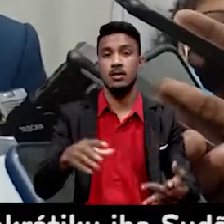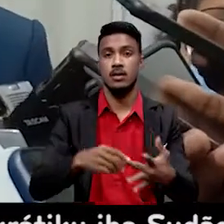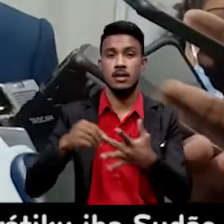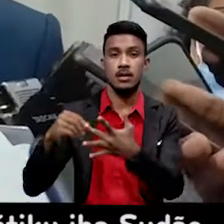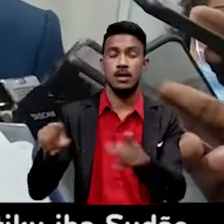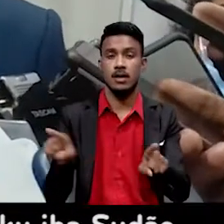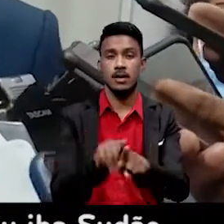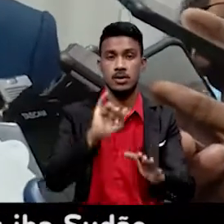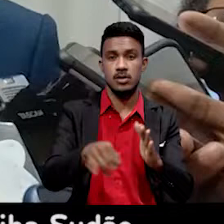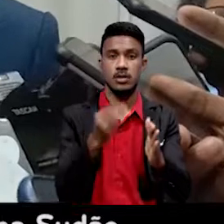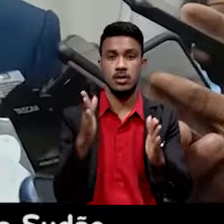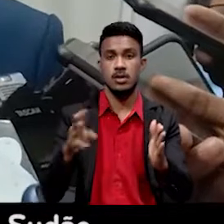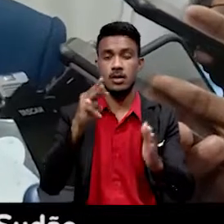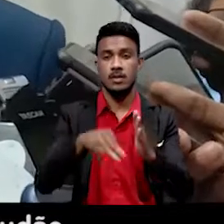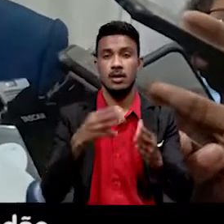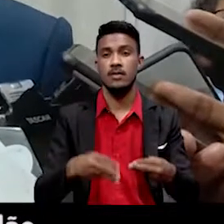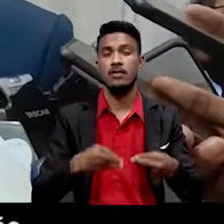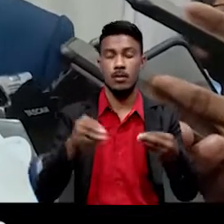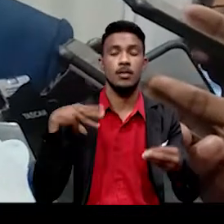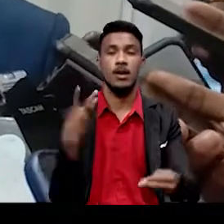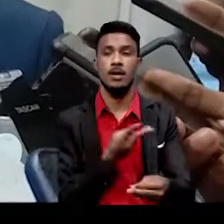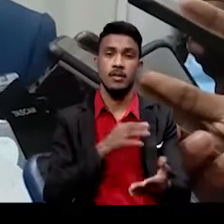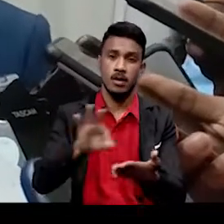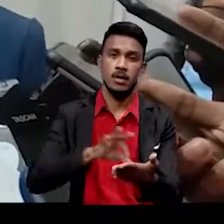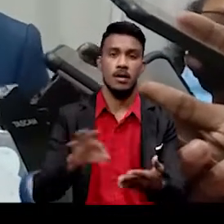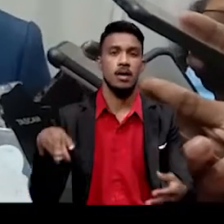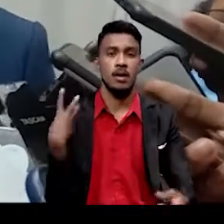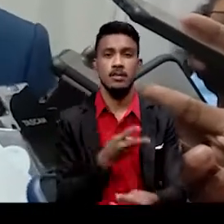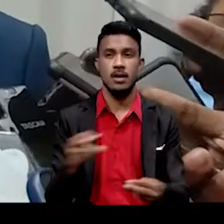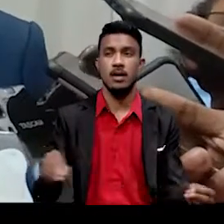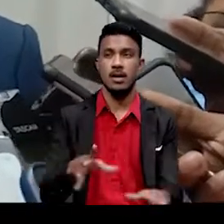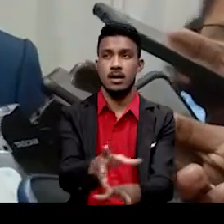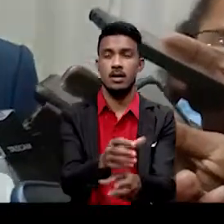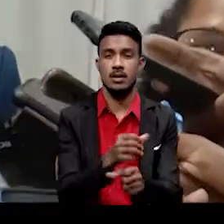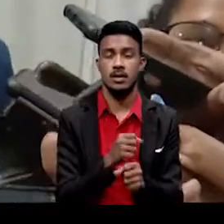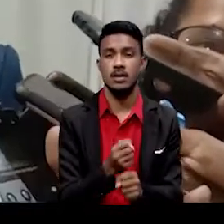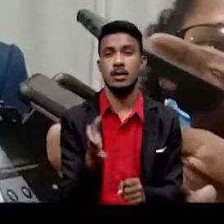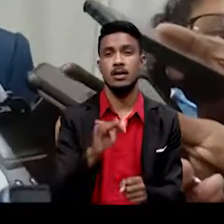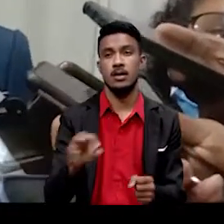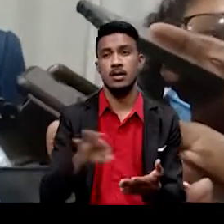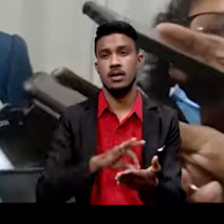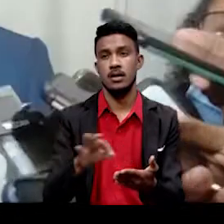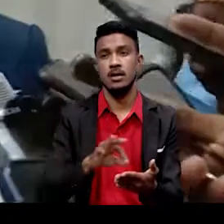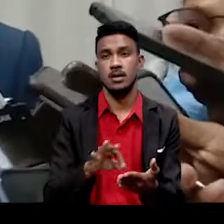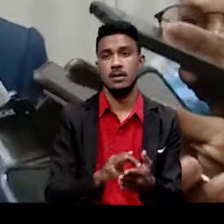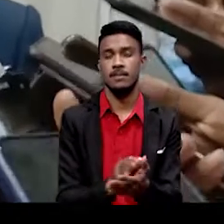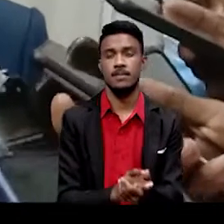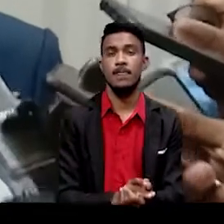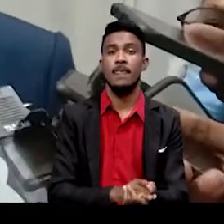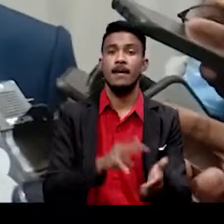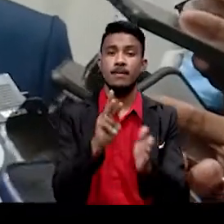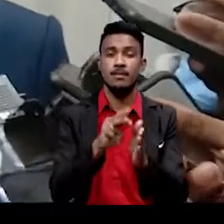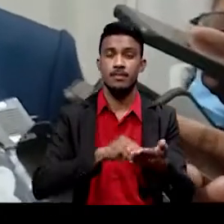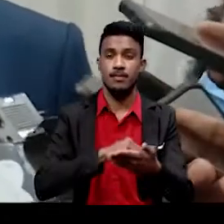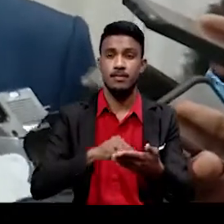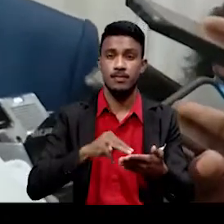ya media sih harus tahu bami ini lista sih harus tahu bami ani lakwa ani kayak maksir mabe iya media baru kata tika tak naik nendet maketan